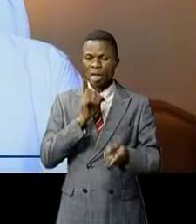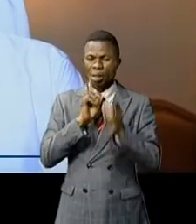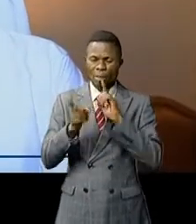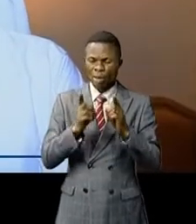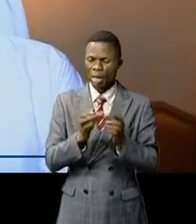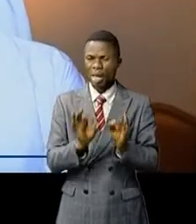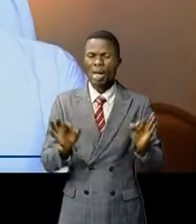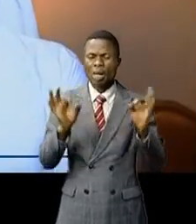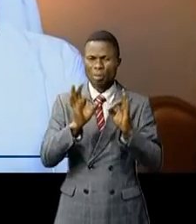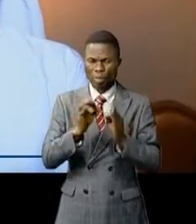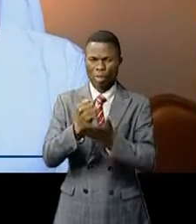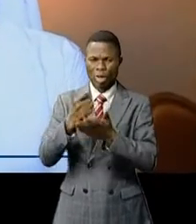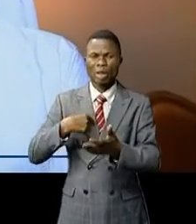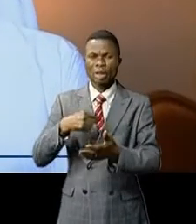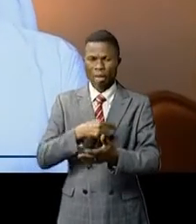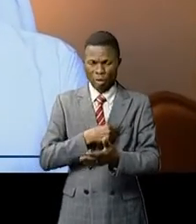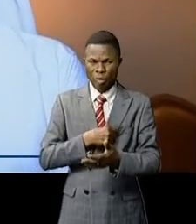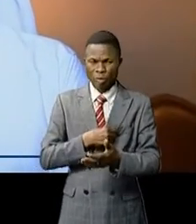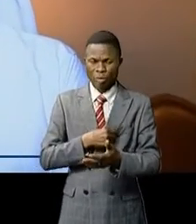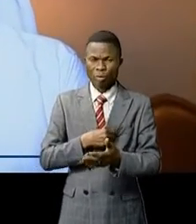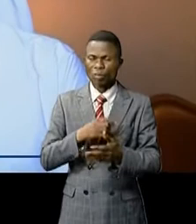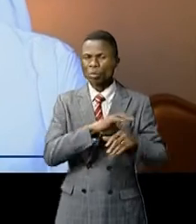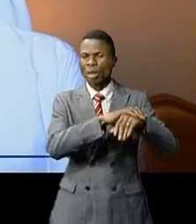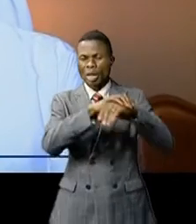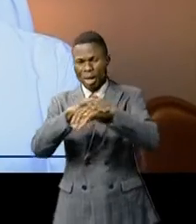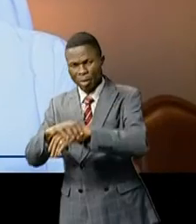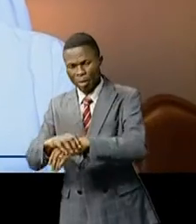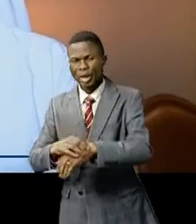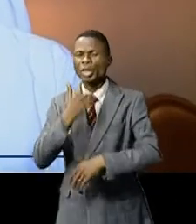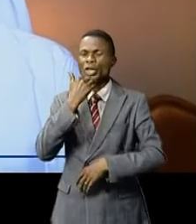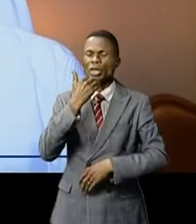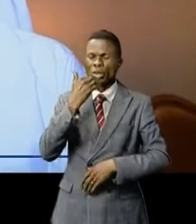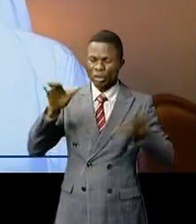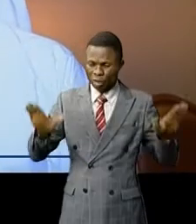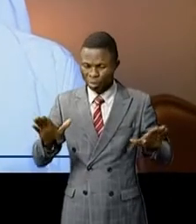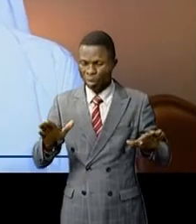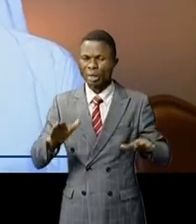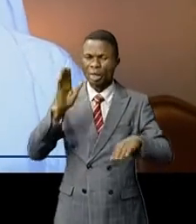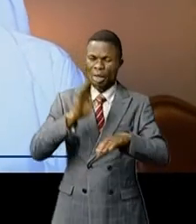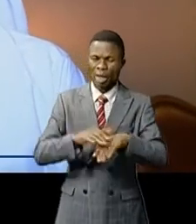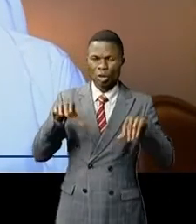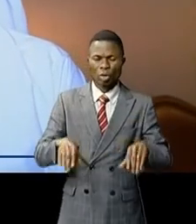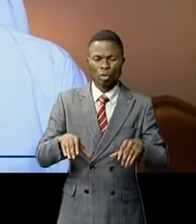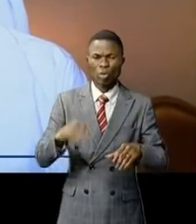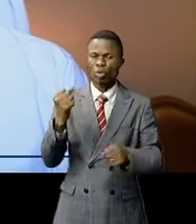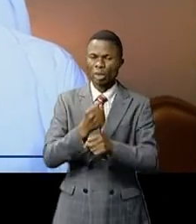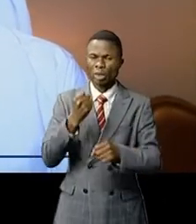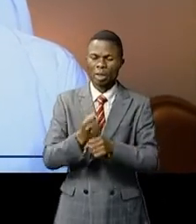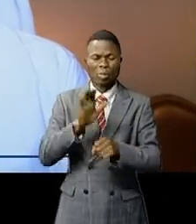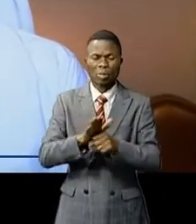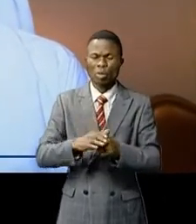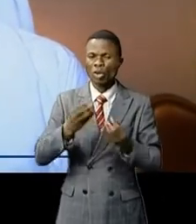nous convainquent de motiver les investisseurs émiratis à venir dans votre grand pays qui regorge d'un